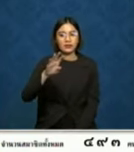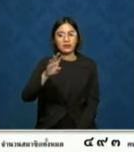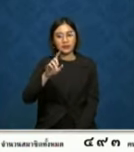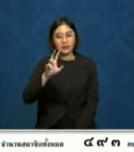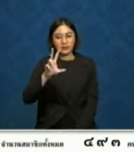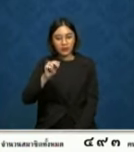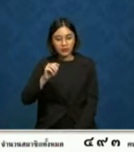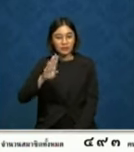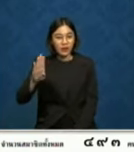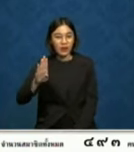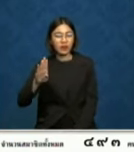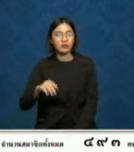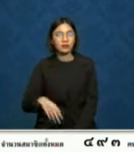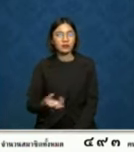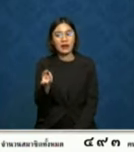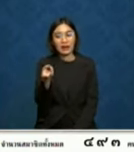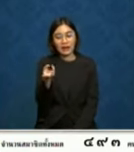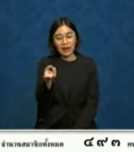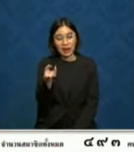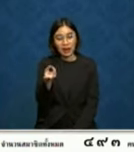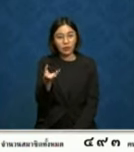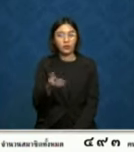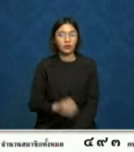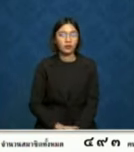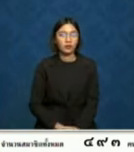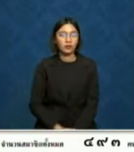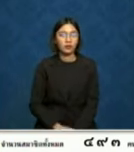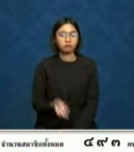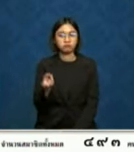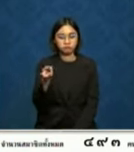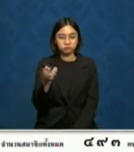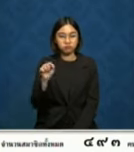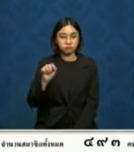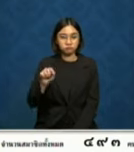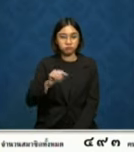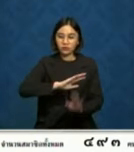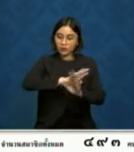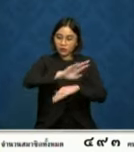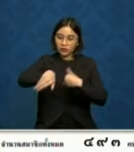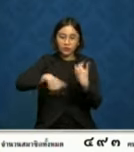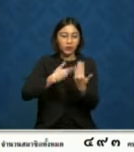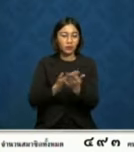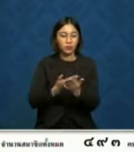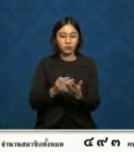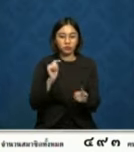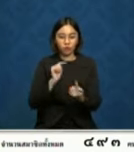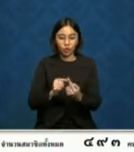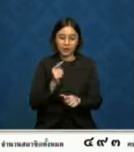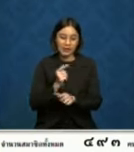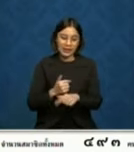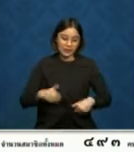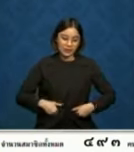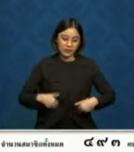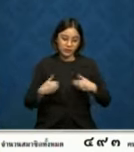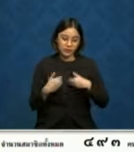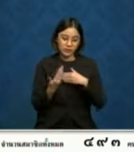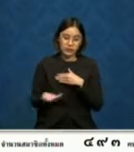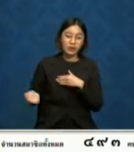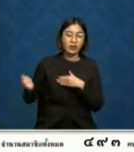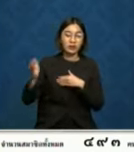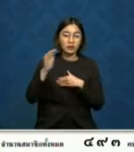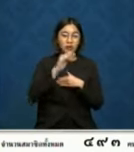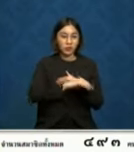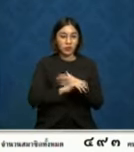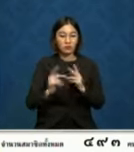บาทข้าวสาอีกด้วยทั้งหมดนี้คือค่าครองชีพ